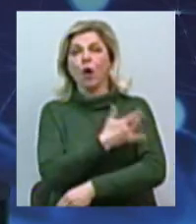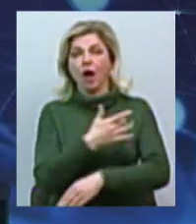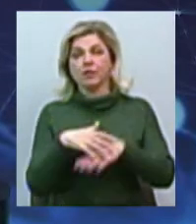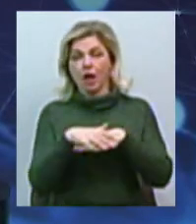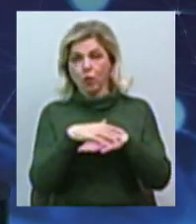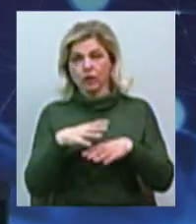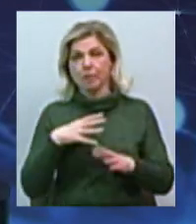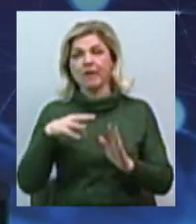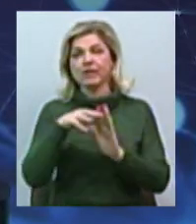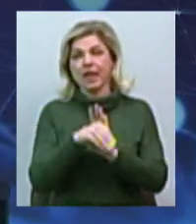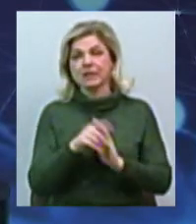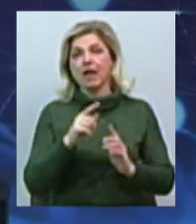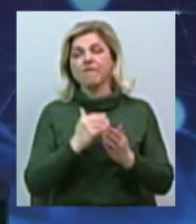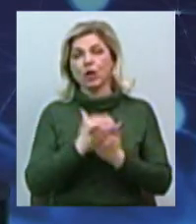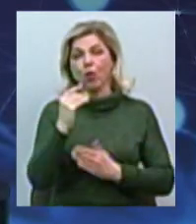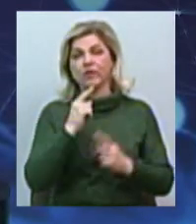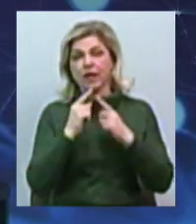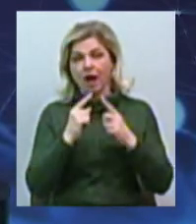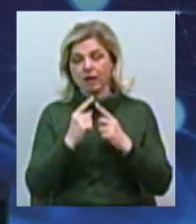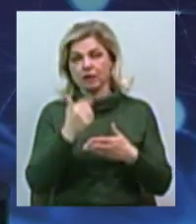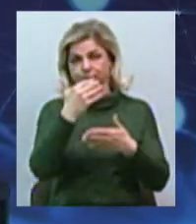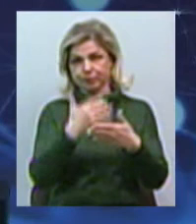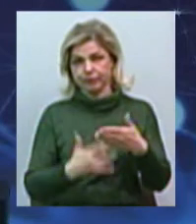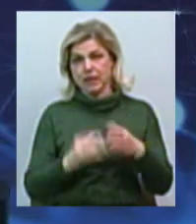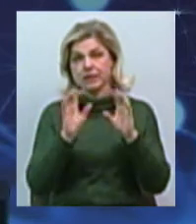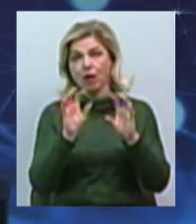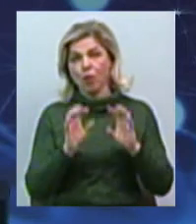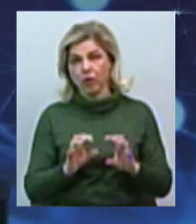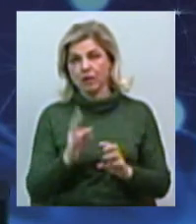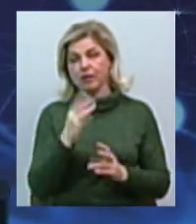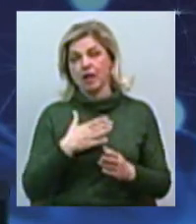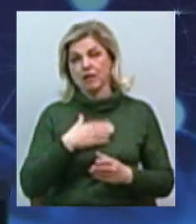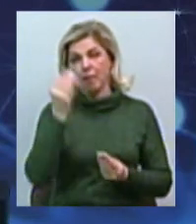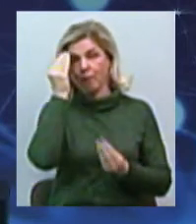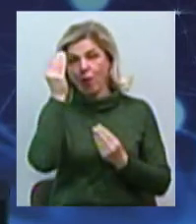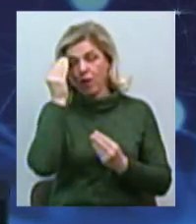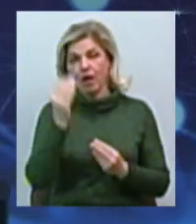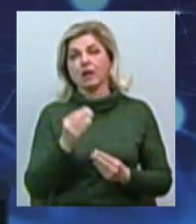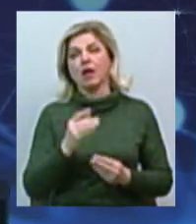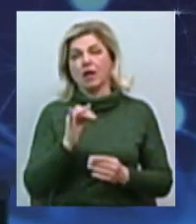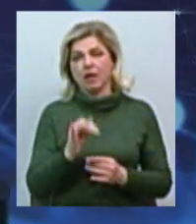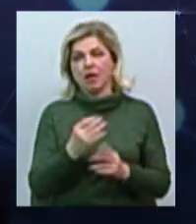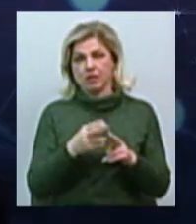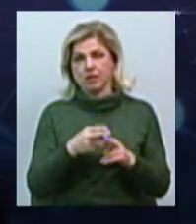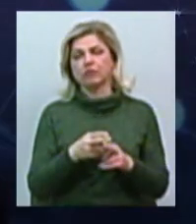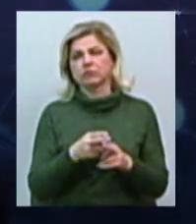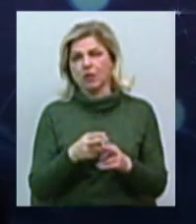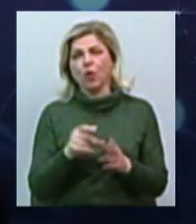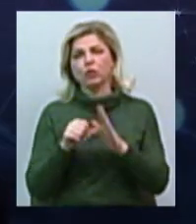до Верховної Ради ряд законопроєктів, які, на наш погляд, на нашу думку, ущемляють права